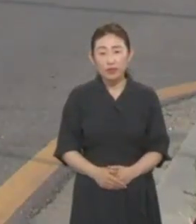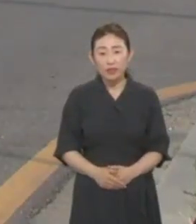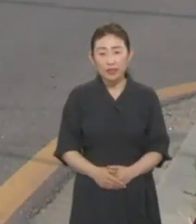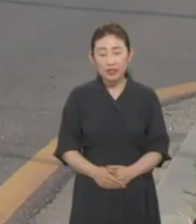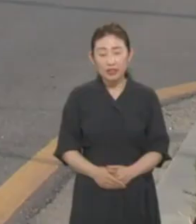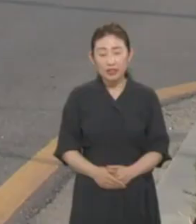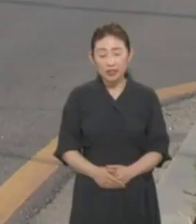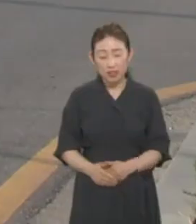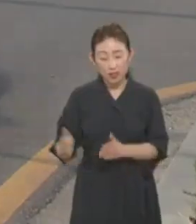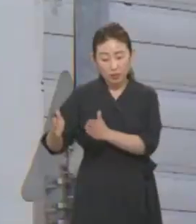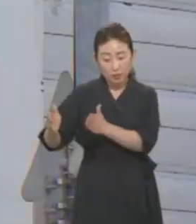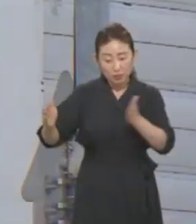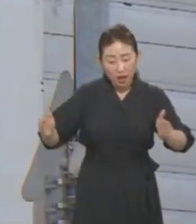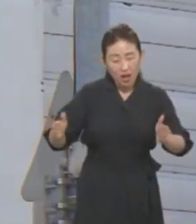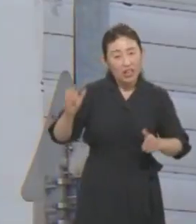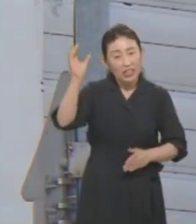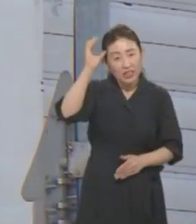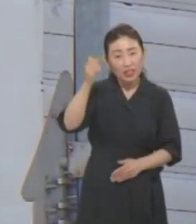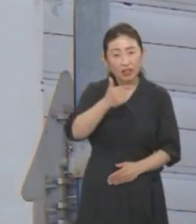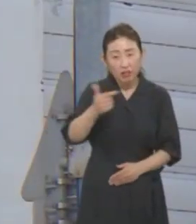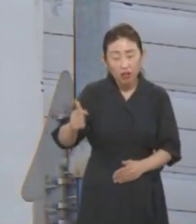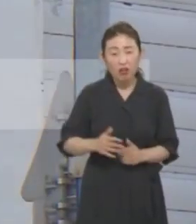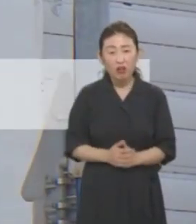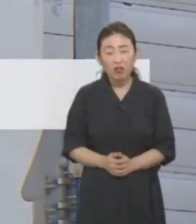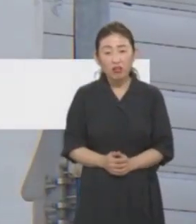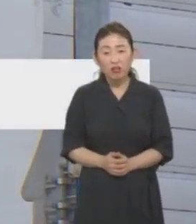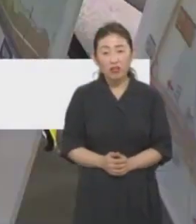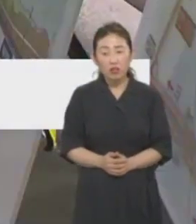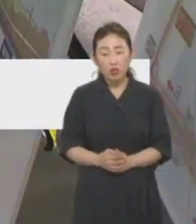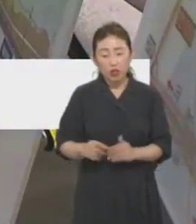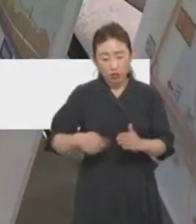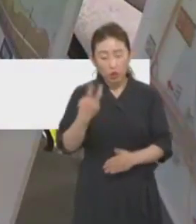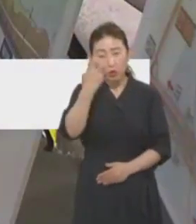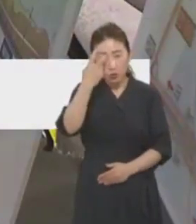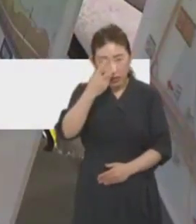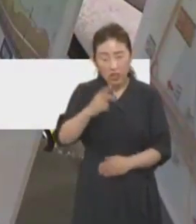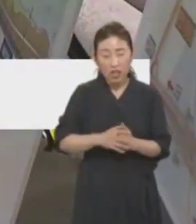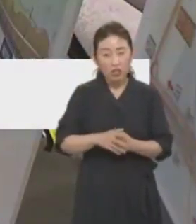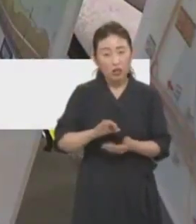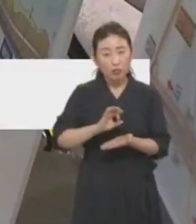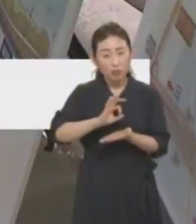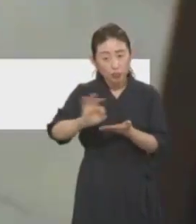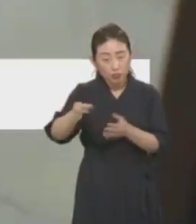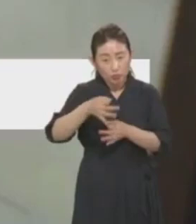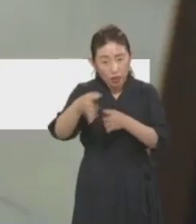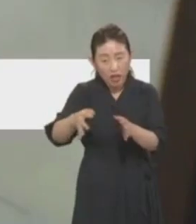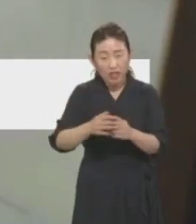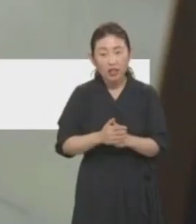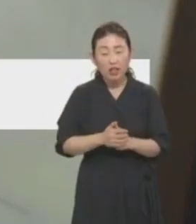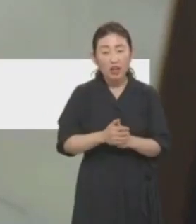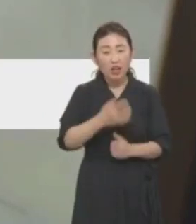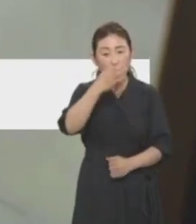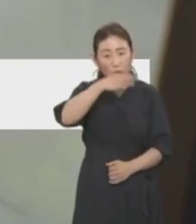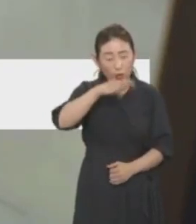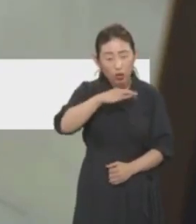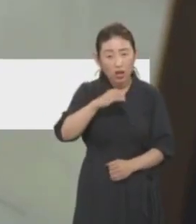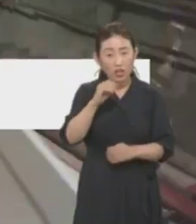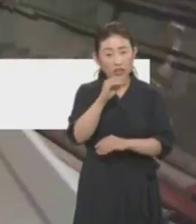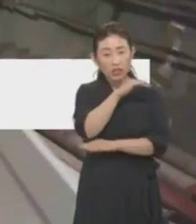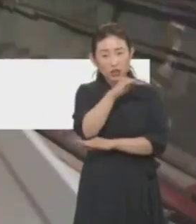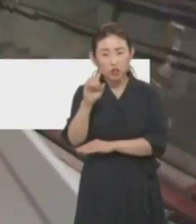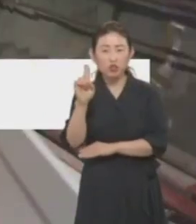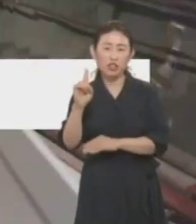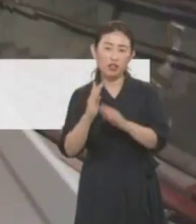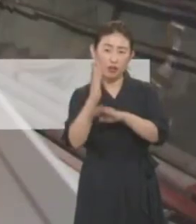연장에 대한 기대감은 높습니다. 천안시 자체 용역 결과 비용 대비 편익값이 1을 넘어 경제적 타당성은 확보한